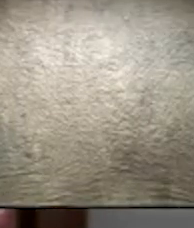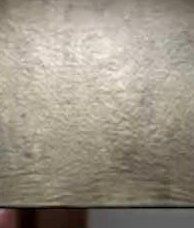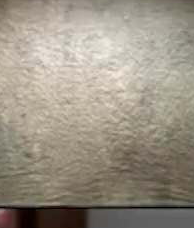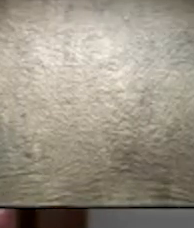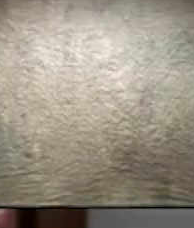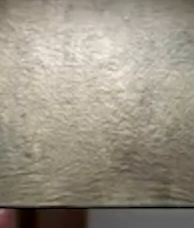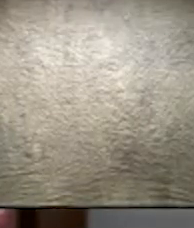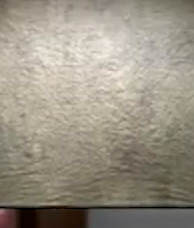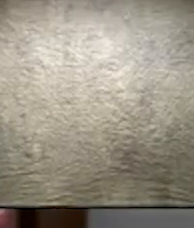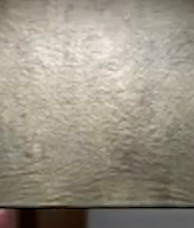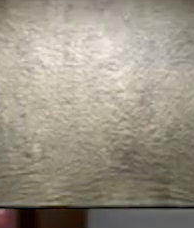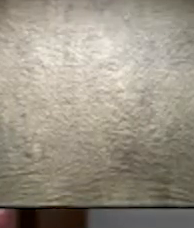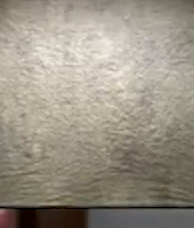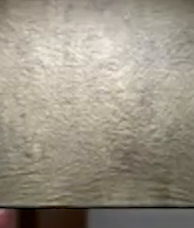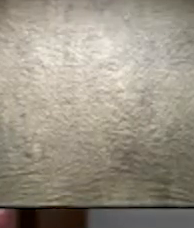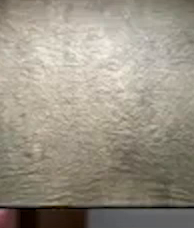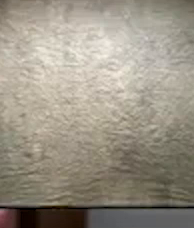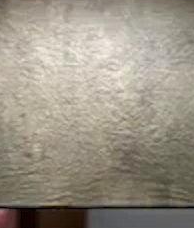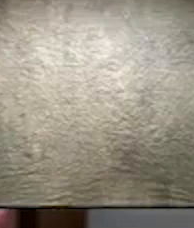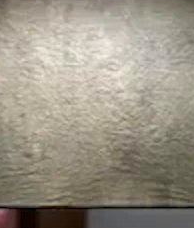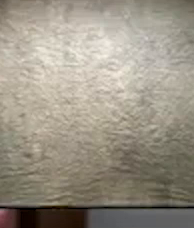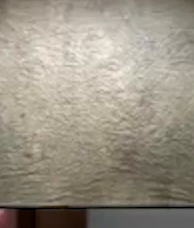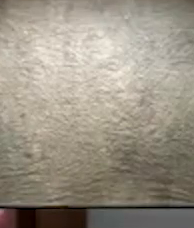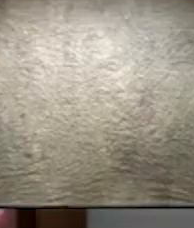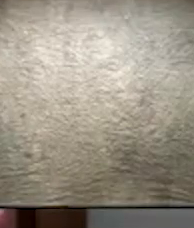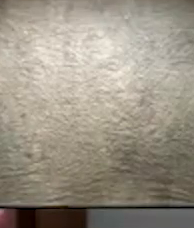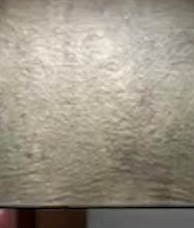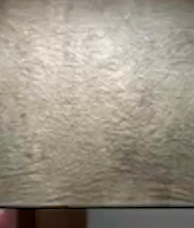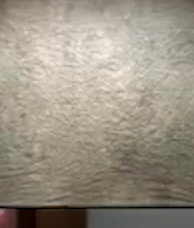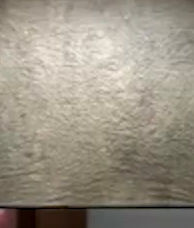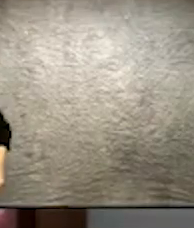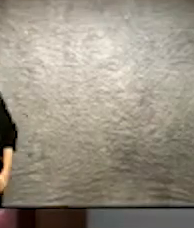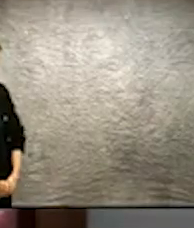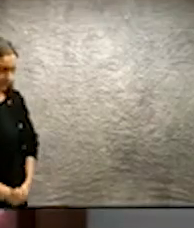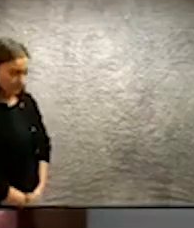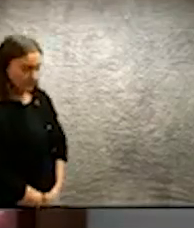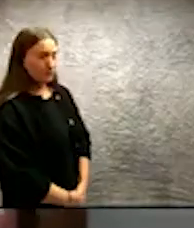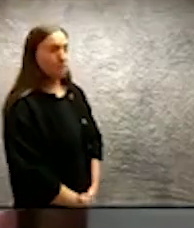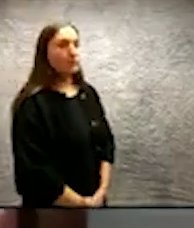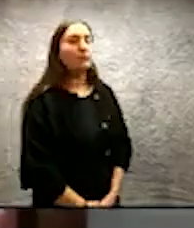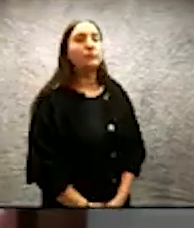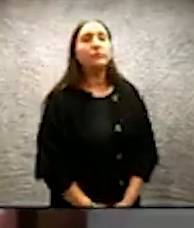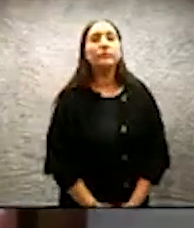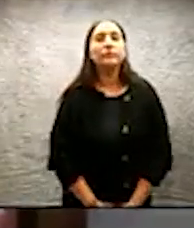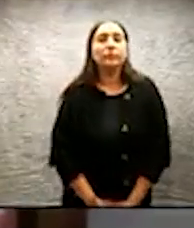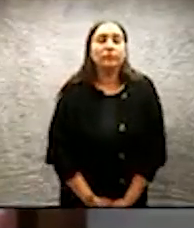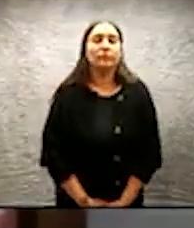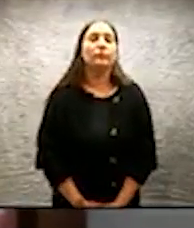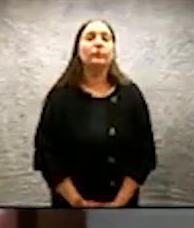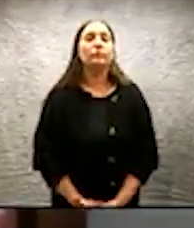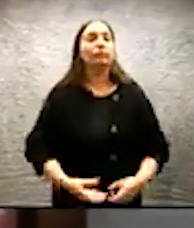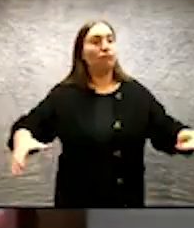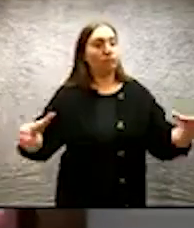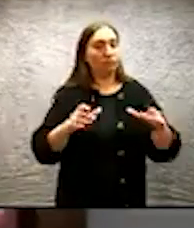Snowart Jean, et voilà. Merci Monsieur Snowart, le quorum est largement atteint.